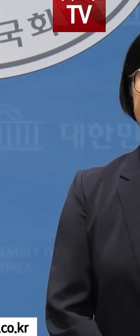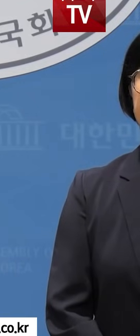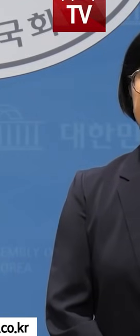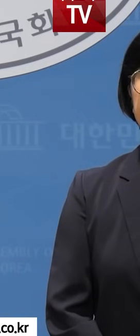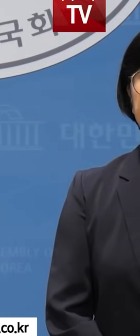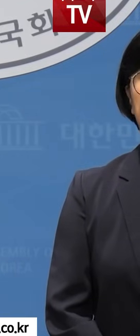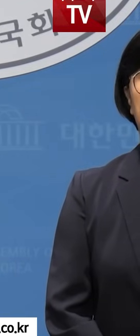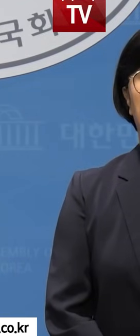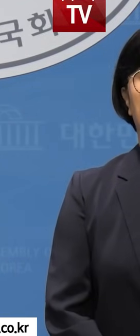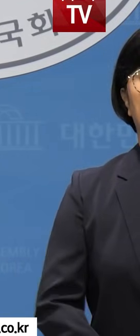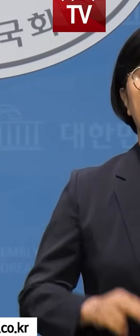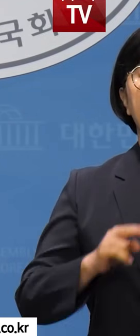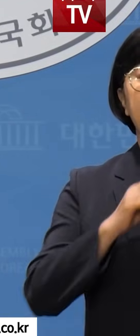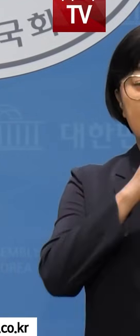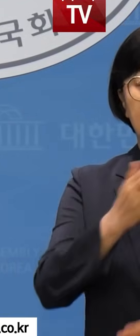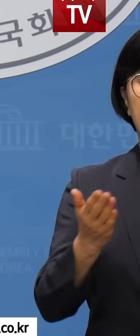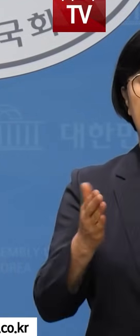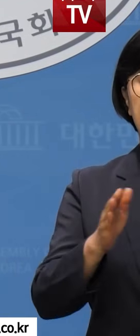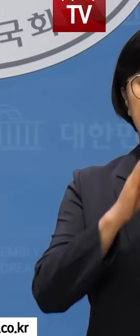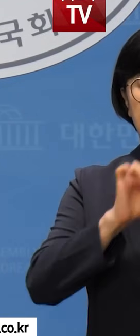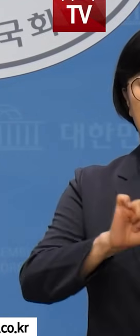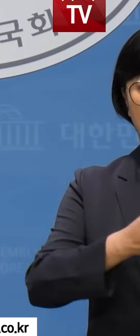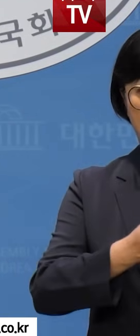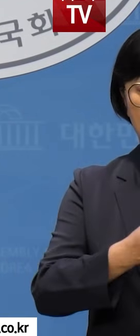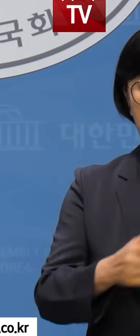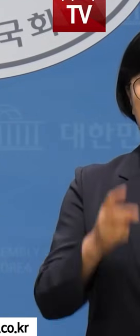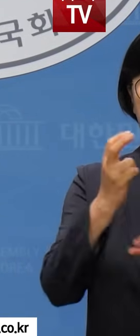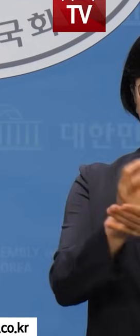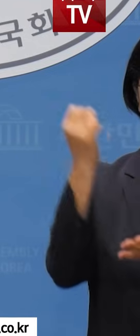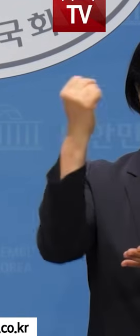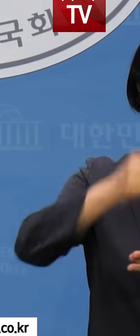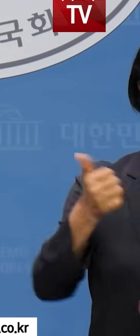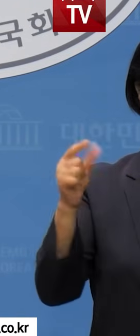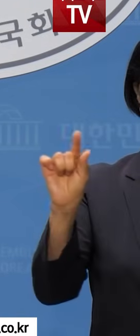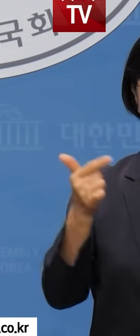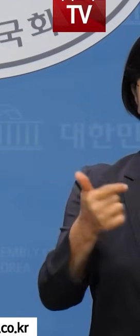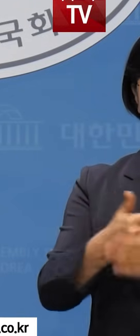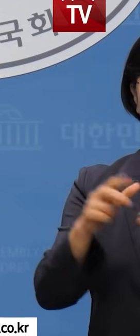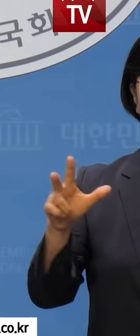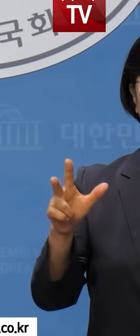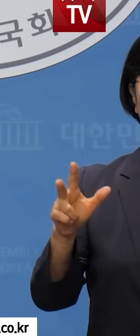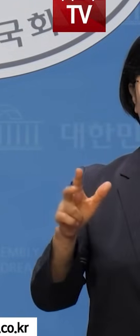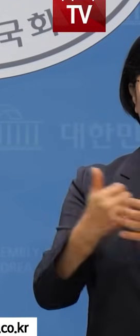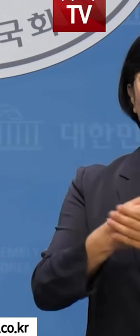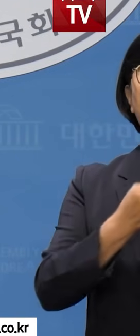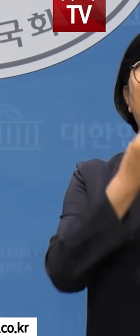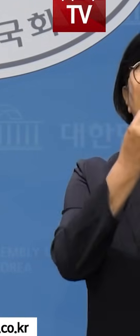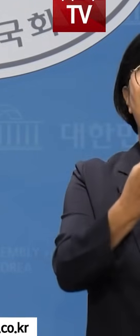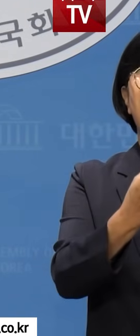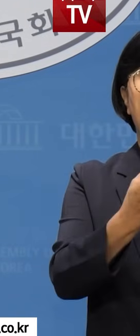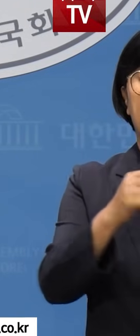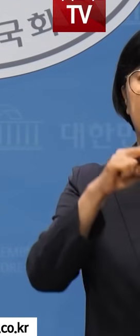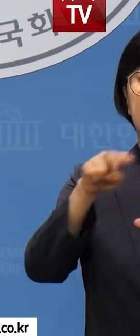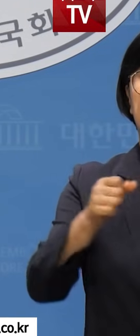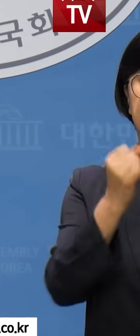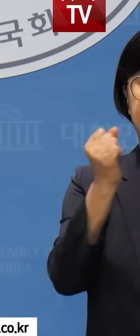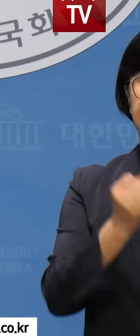네, 피의사실 공표 위반 혐의 한동훈 국민의힘 비대위원장 고발